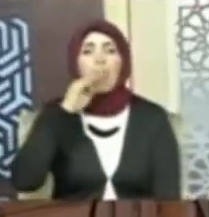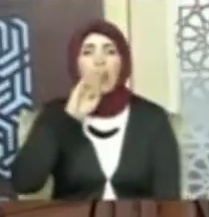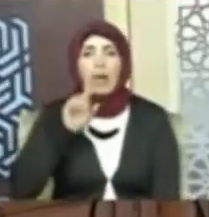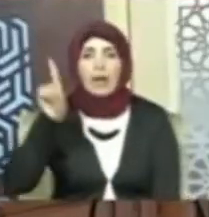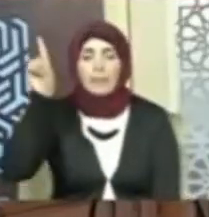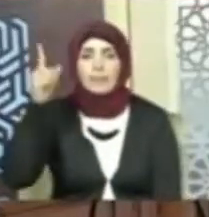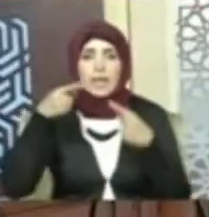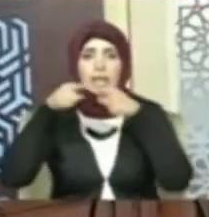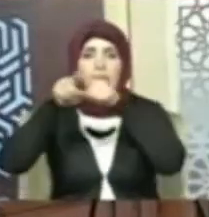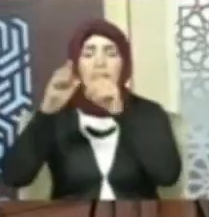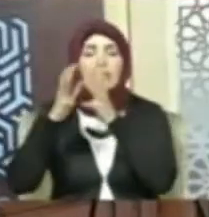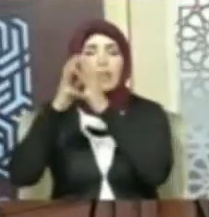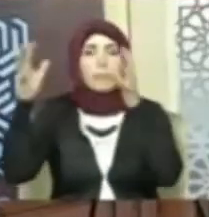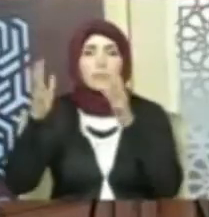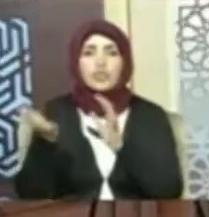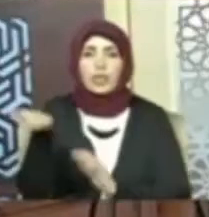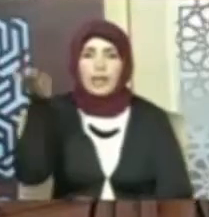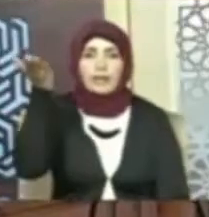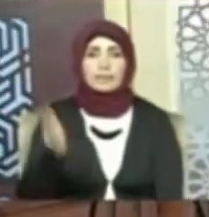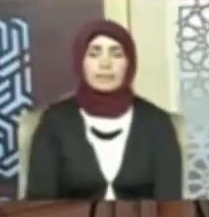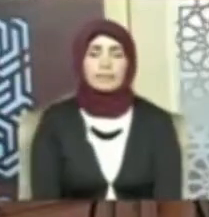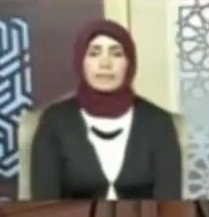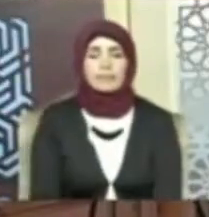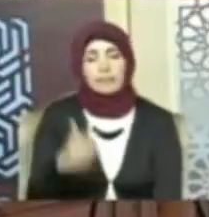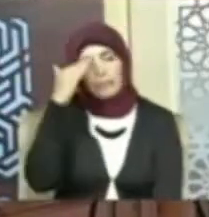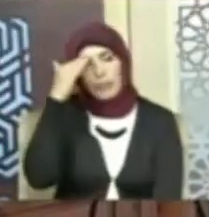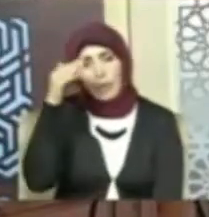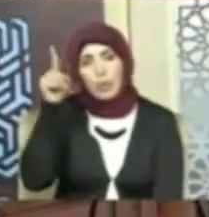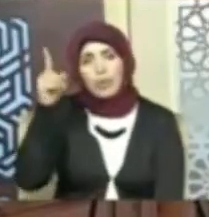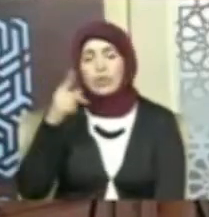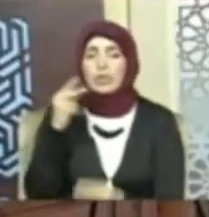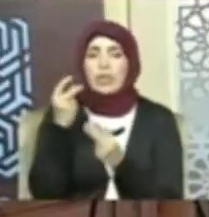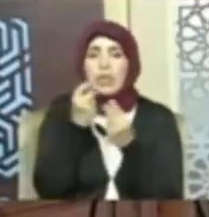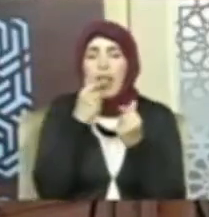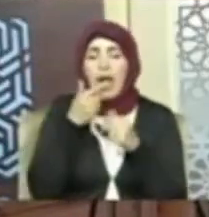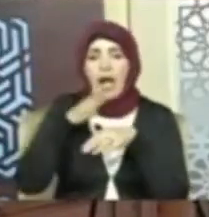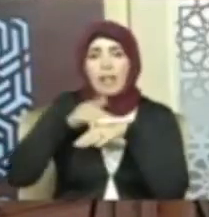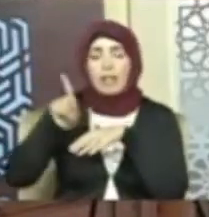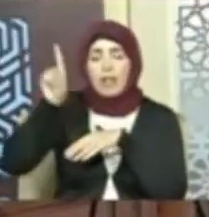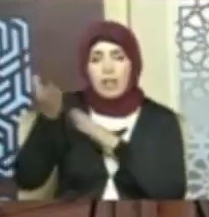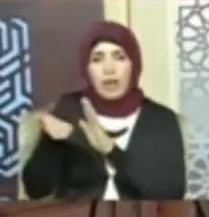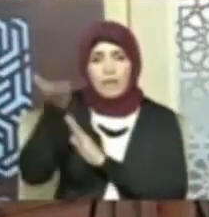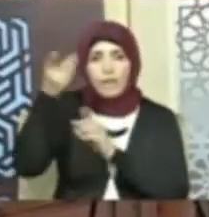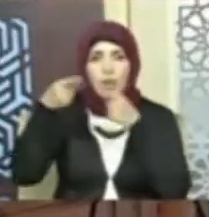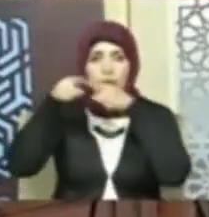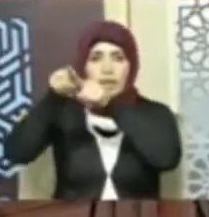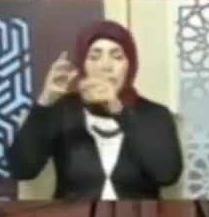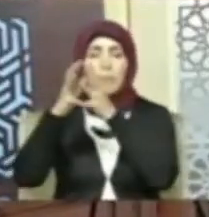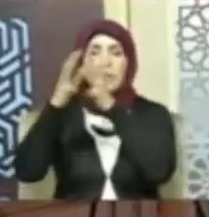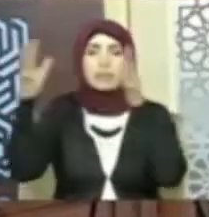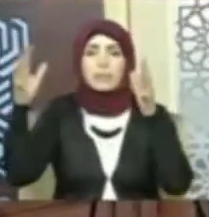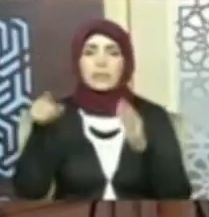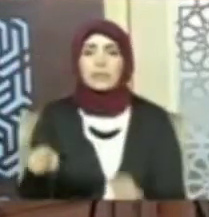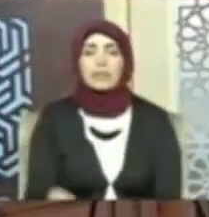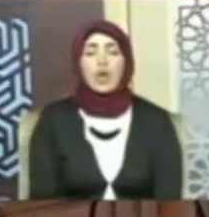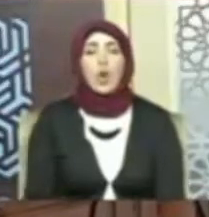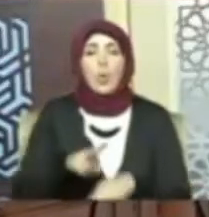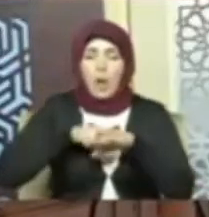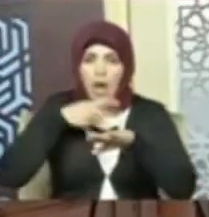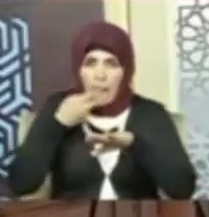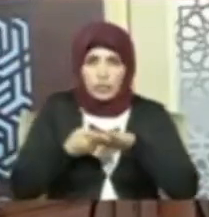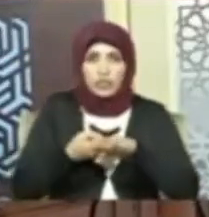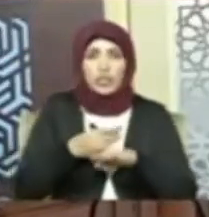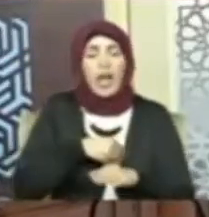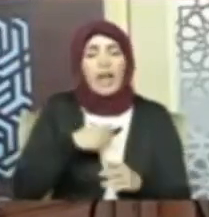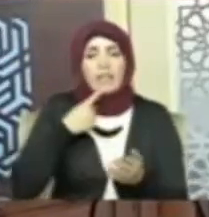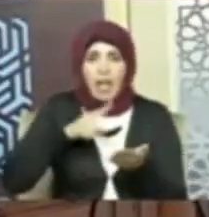حمدا يليق بجلالك، وأثني عليك ثناء يليق بعظمتك، وأشهد